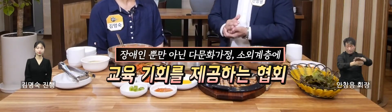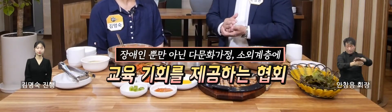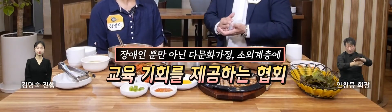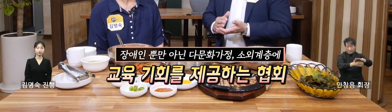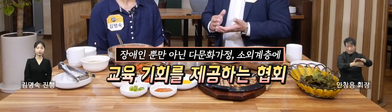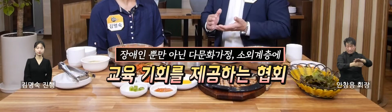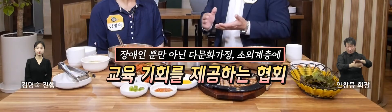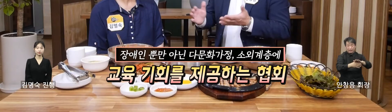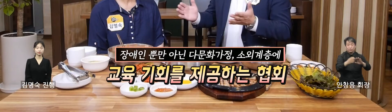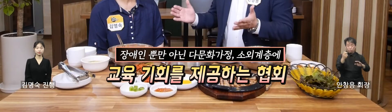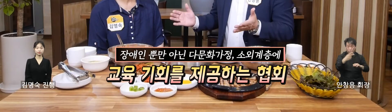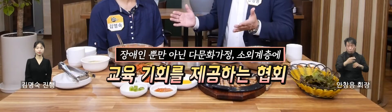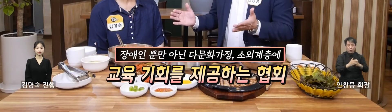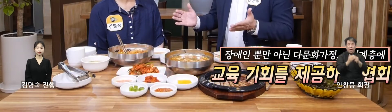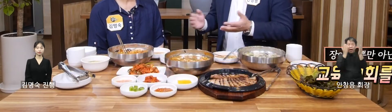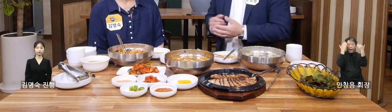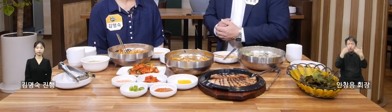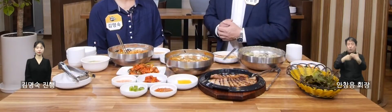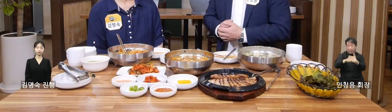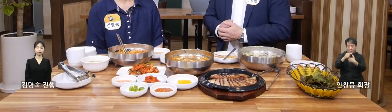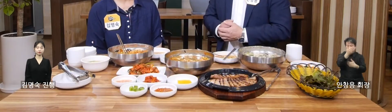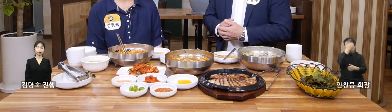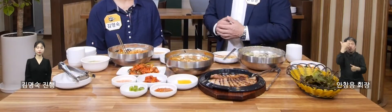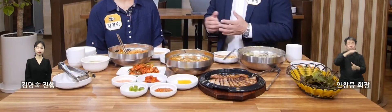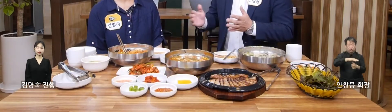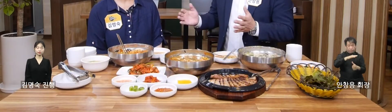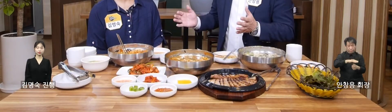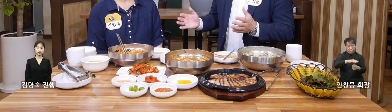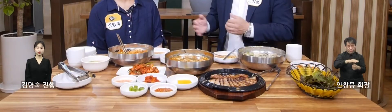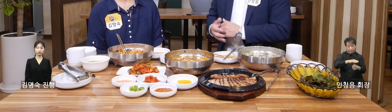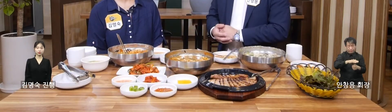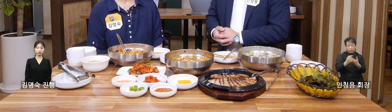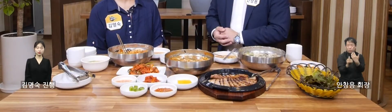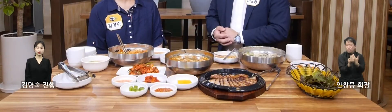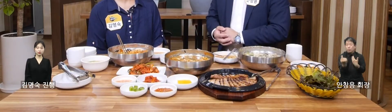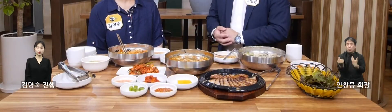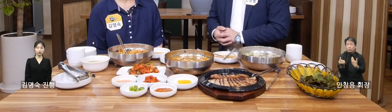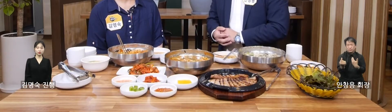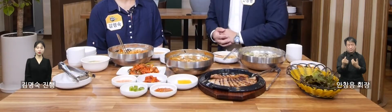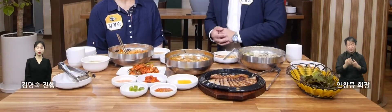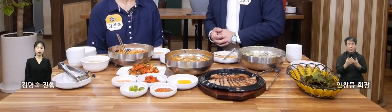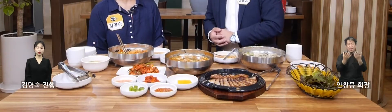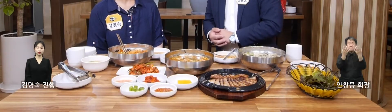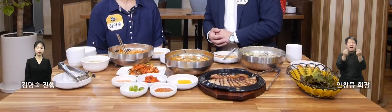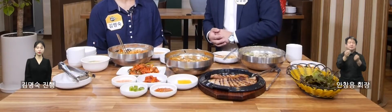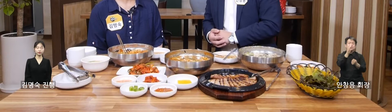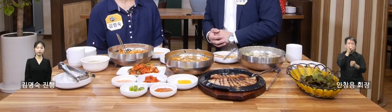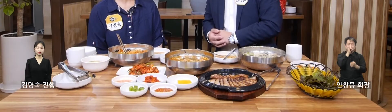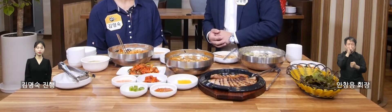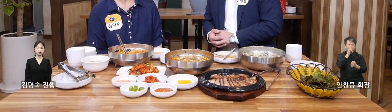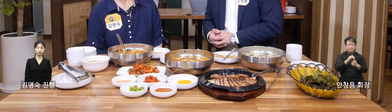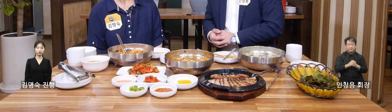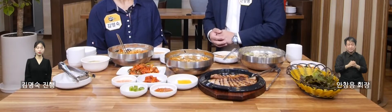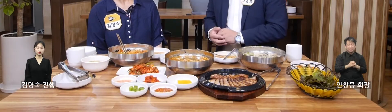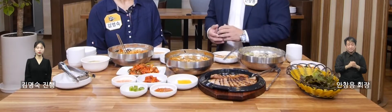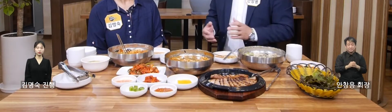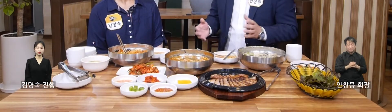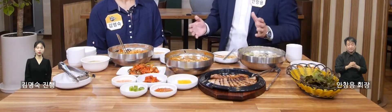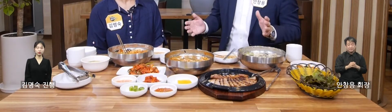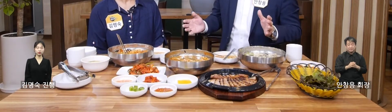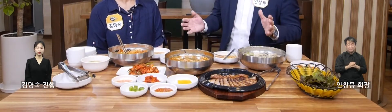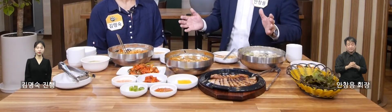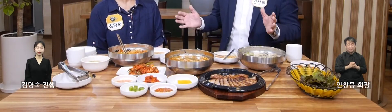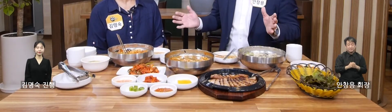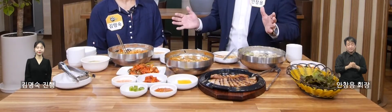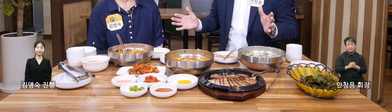또 학교 밖 청소년, 또 소외계층들이 사실 많이 있는 게 현실입니다.